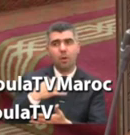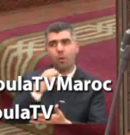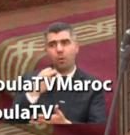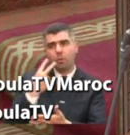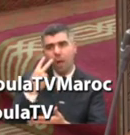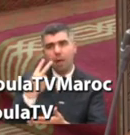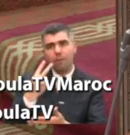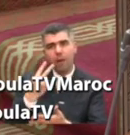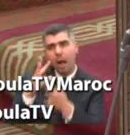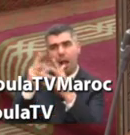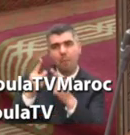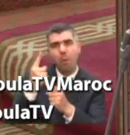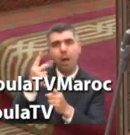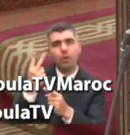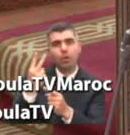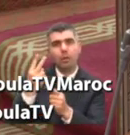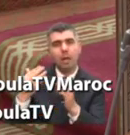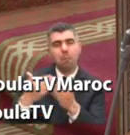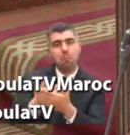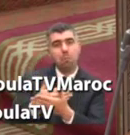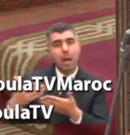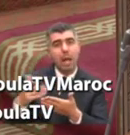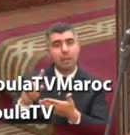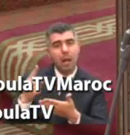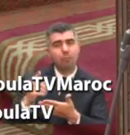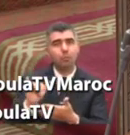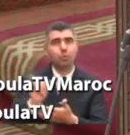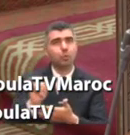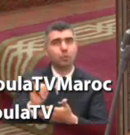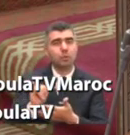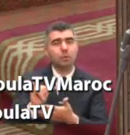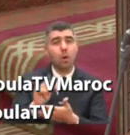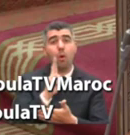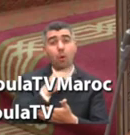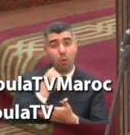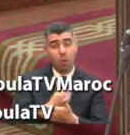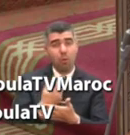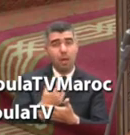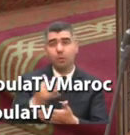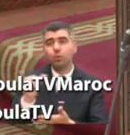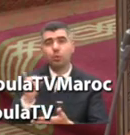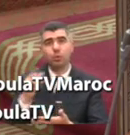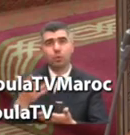21 ديالان وديال من؟ واش ديال الدولة؟ ديال من؟